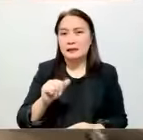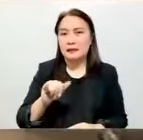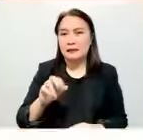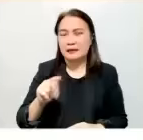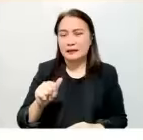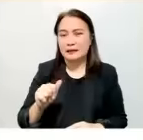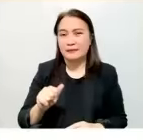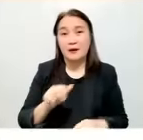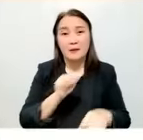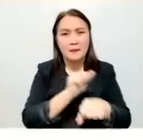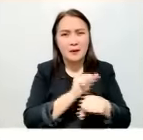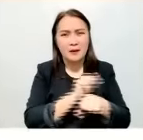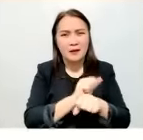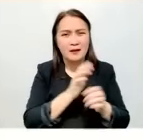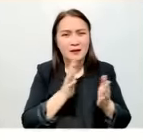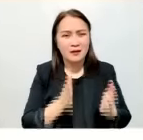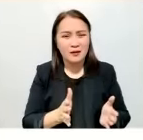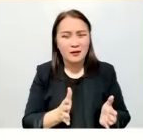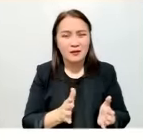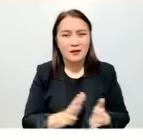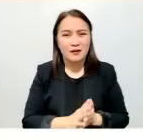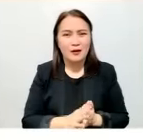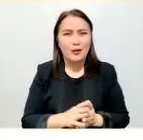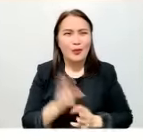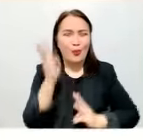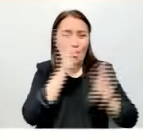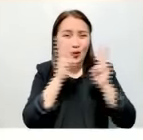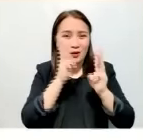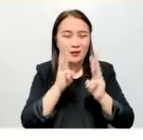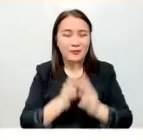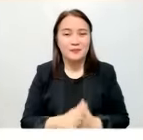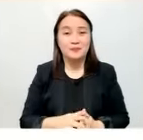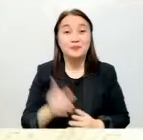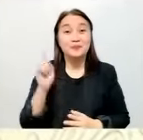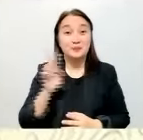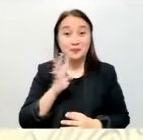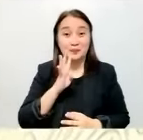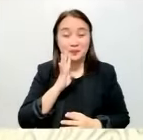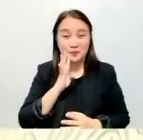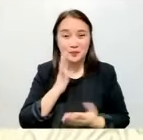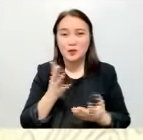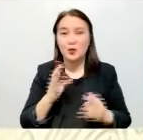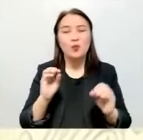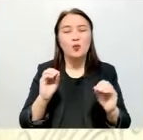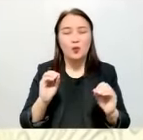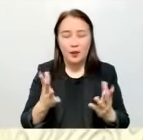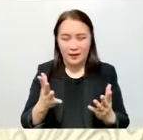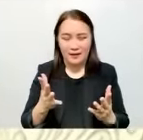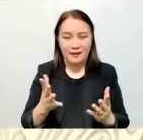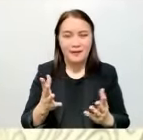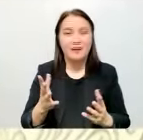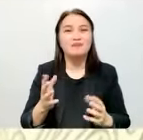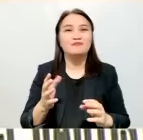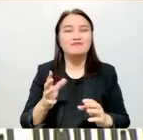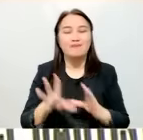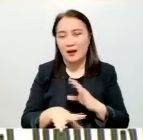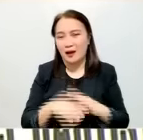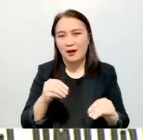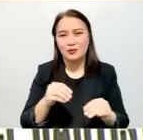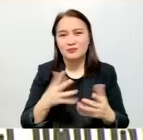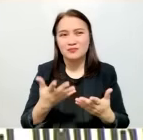empleyado. Wala pong mawawalan ng trabaho. Walang mawawalan ng trabaho. Ayon kay Transportation Secretary Jaime